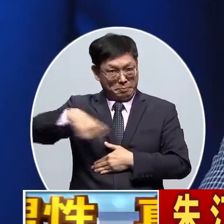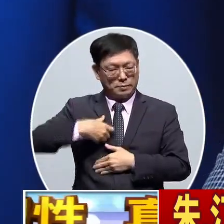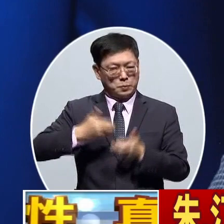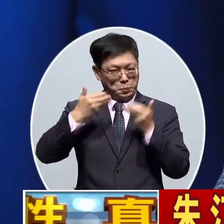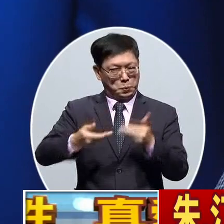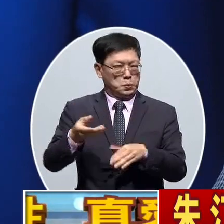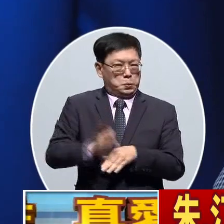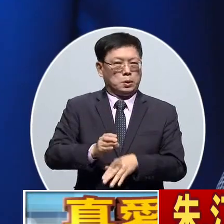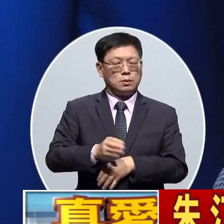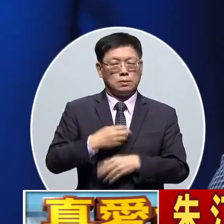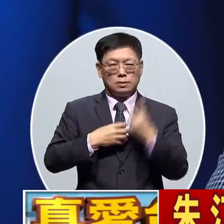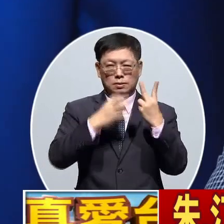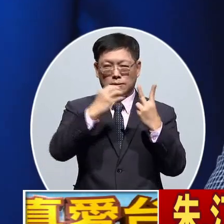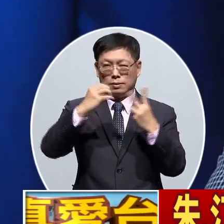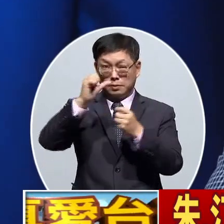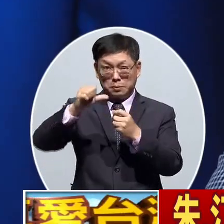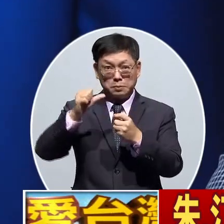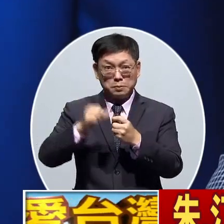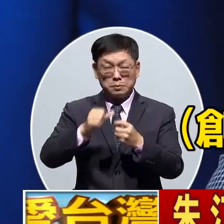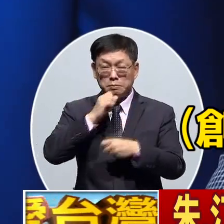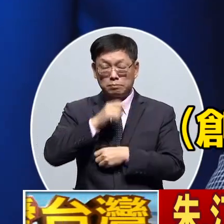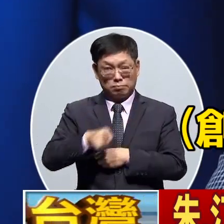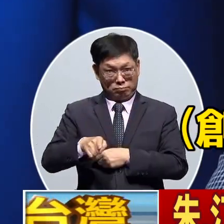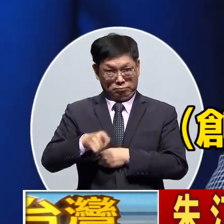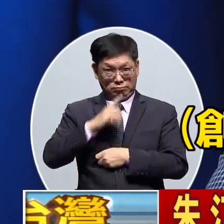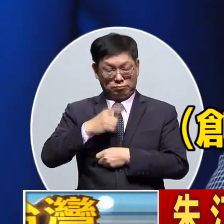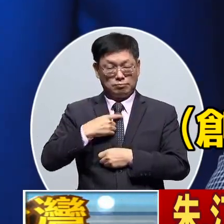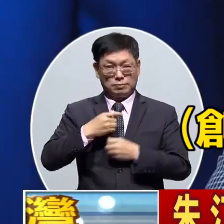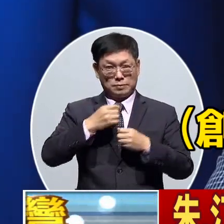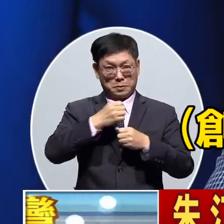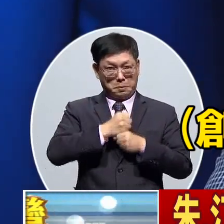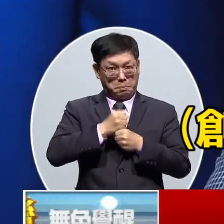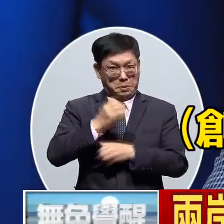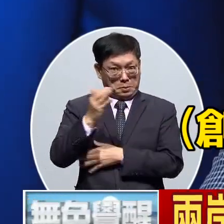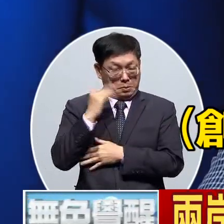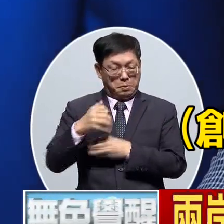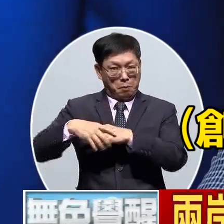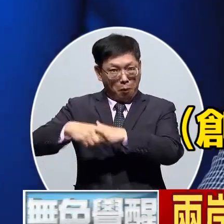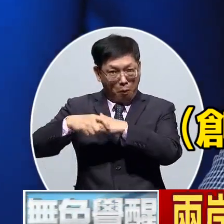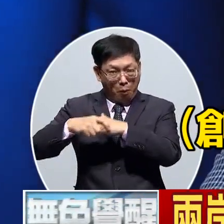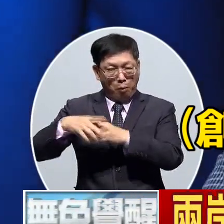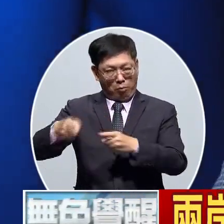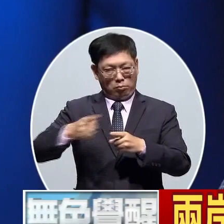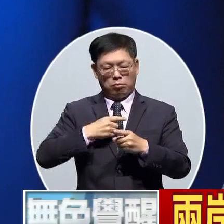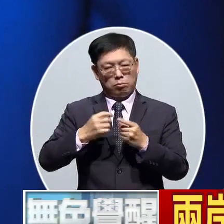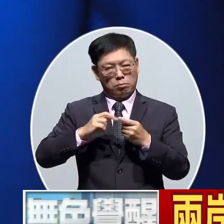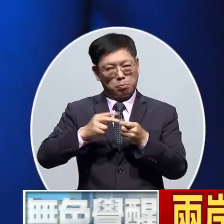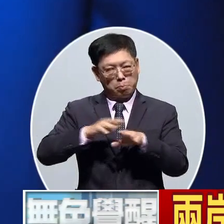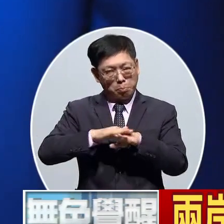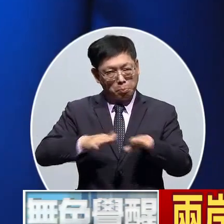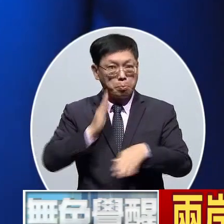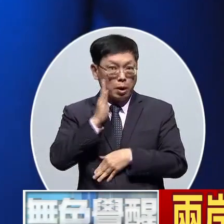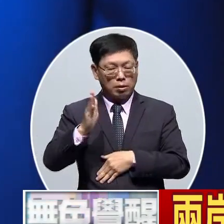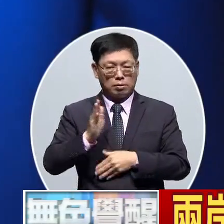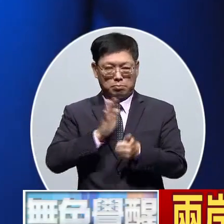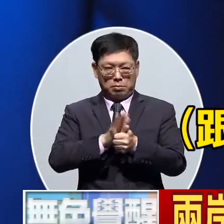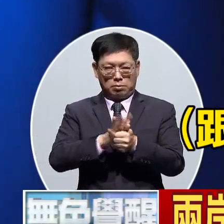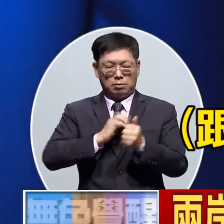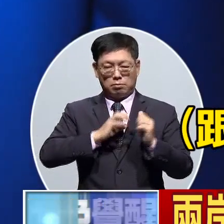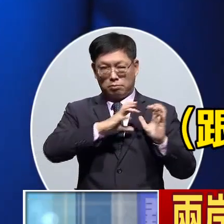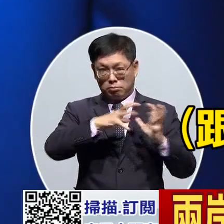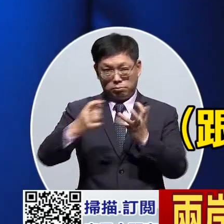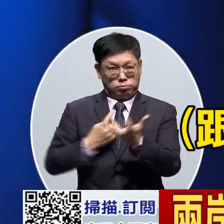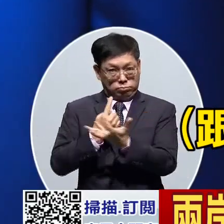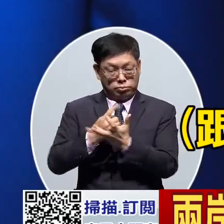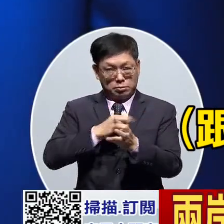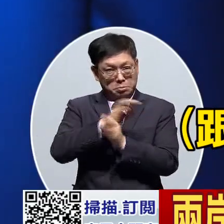中之重啊。2005年哈的联湖会啊，创造马政府时期的这个和平稳定啊，也为台湾的国际参与啊跟